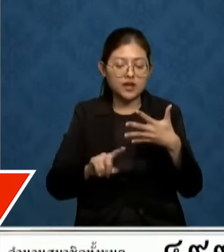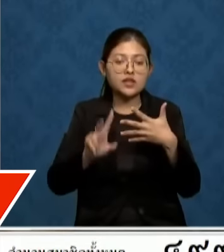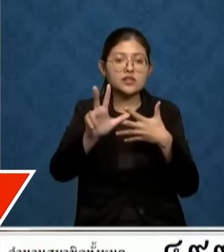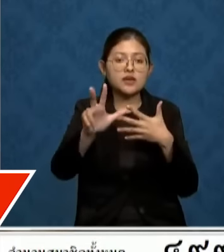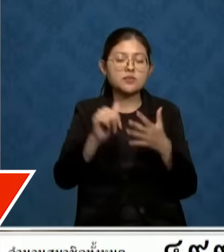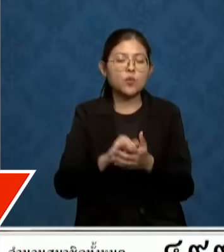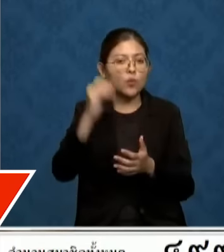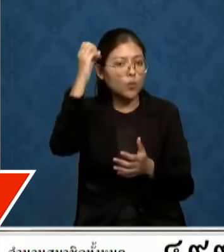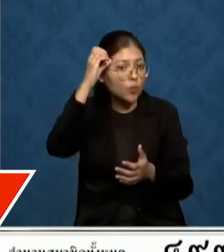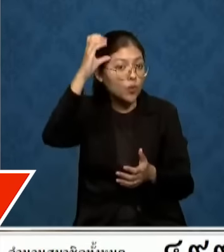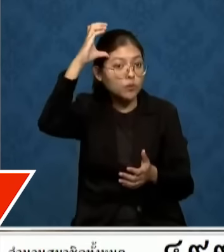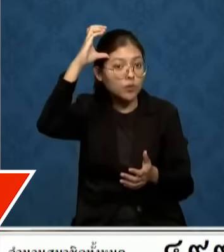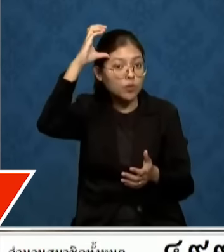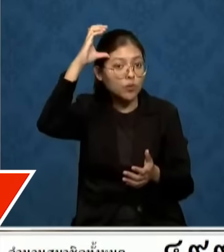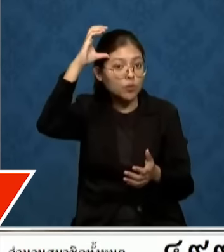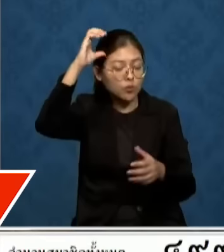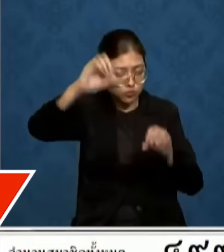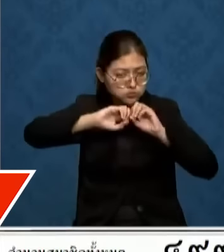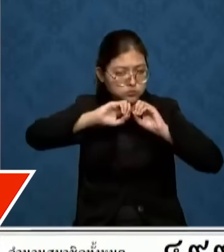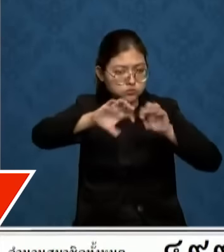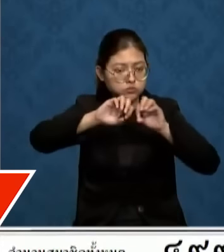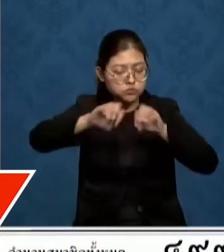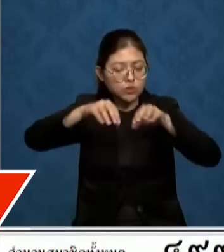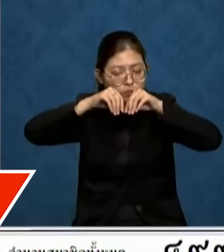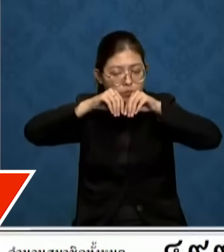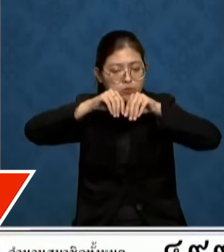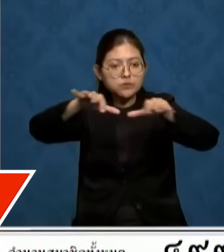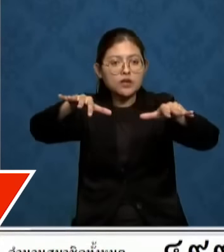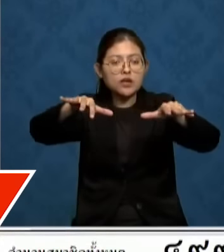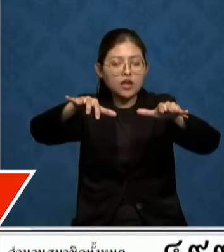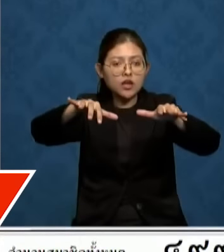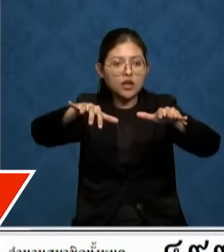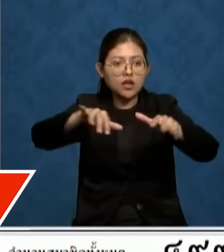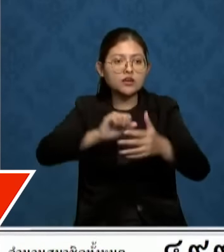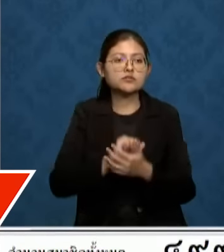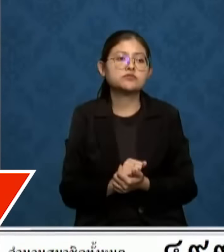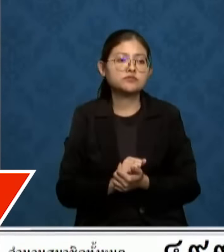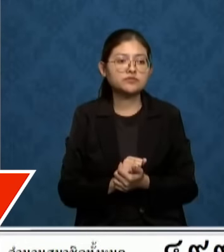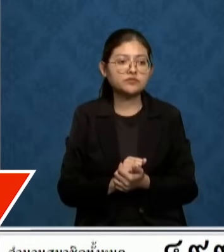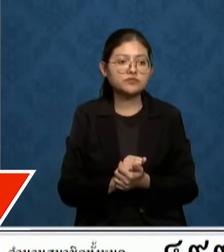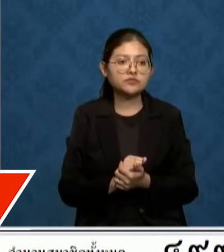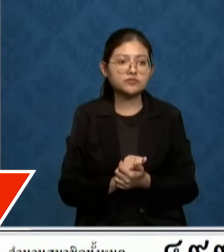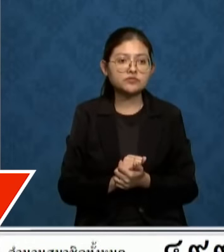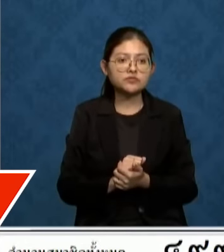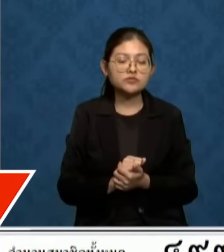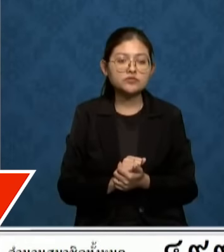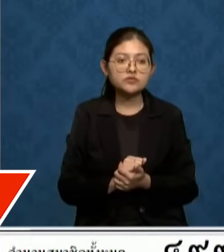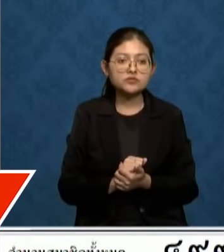ความรู้ครับขอสไลด์ด้วยนะครับอันที่ 3นะครับเร่งให้ความรู้นะ